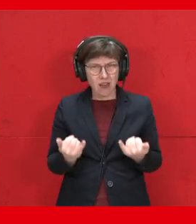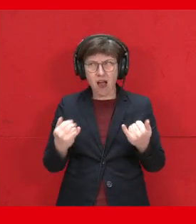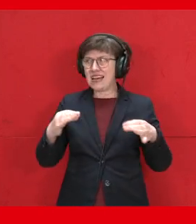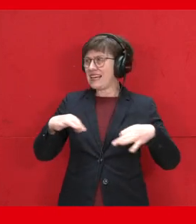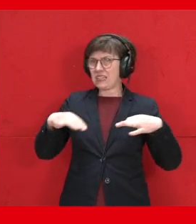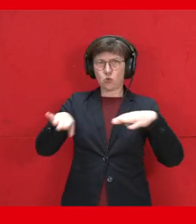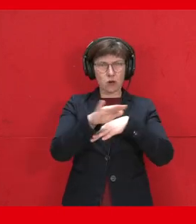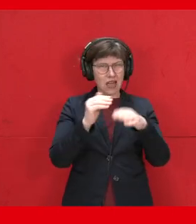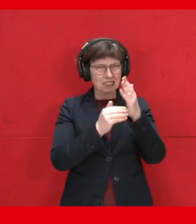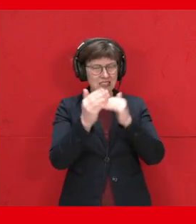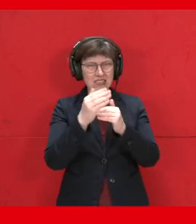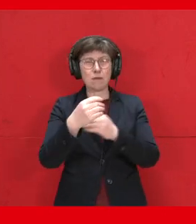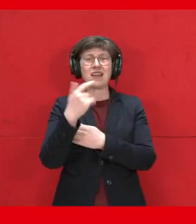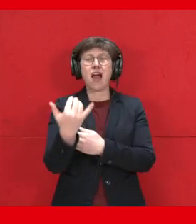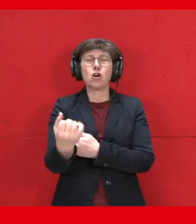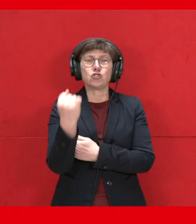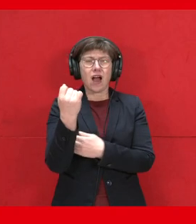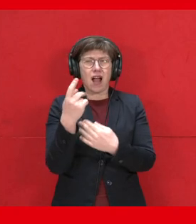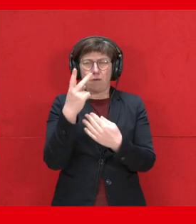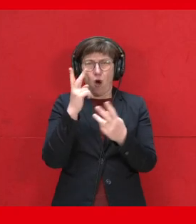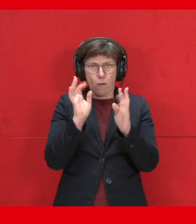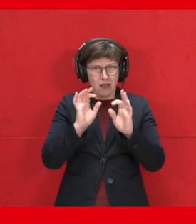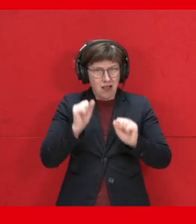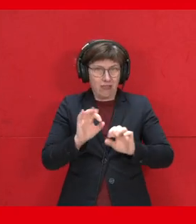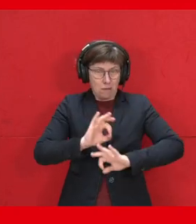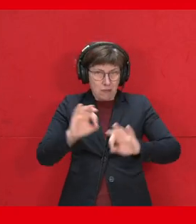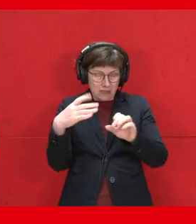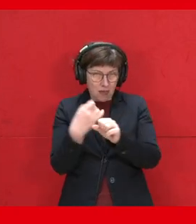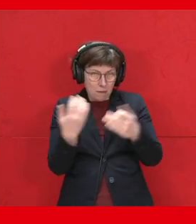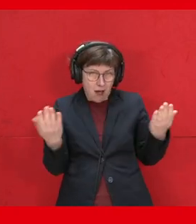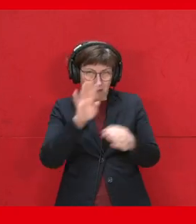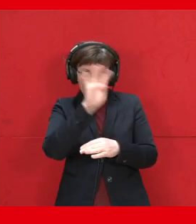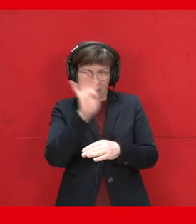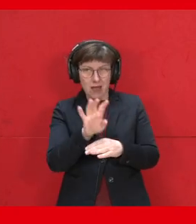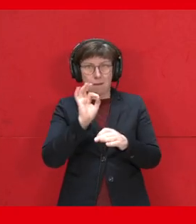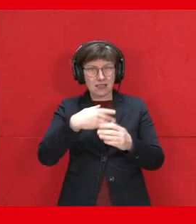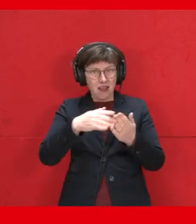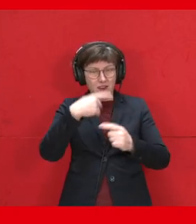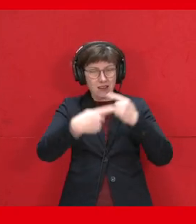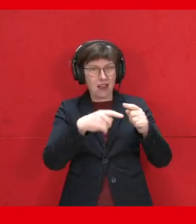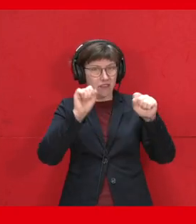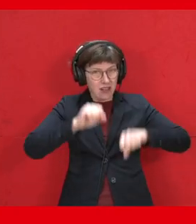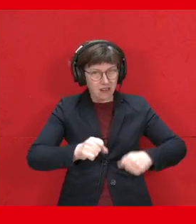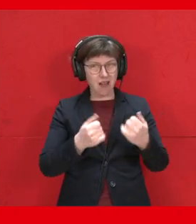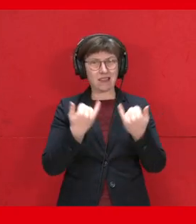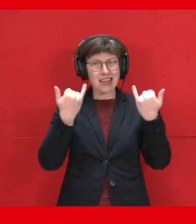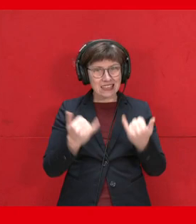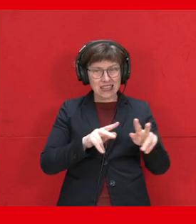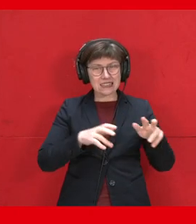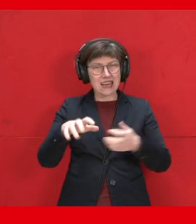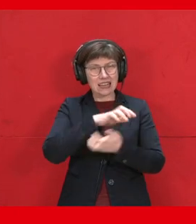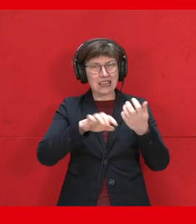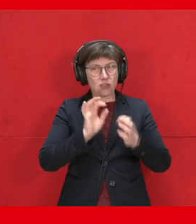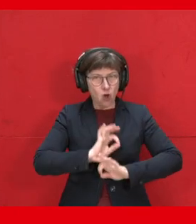unserem Gesundheitswesen, so stark es auch jetzt ist, und wie man es hätte besser weiterentwickeln sollen, damit wir noch besser in der jetzigen Krise